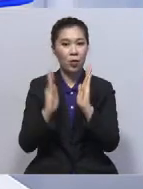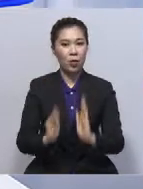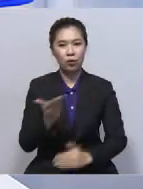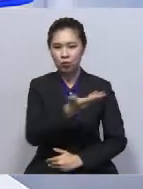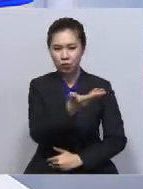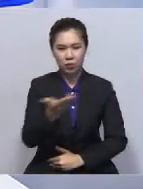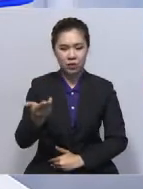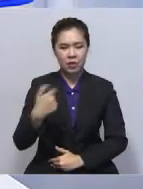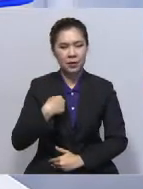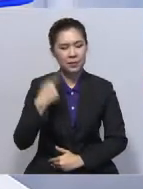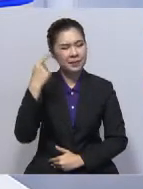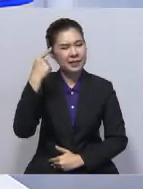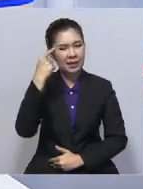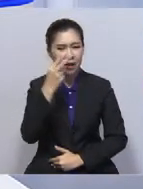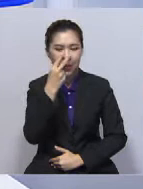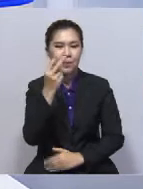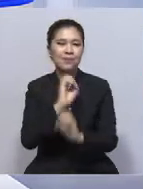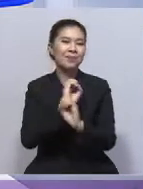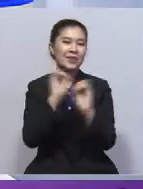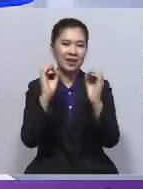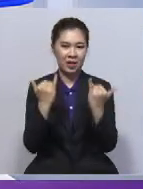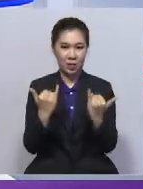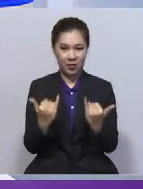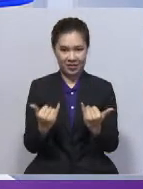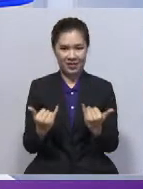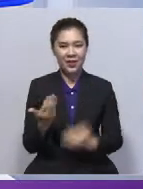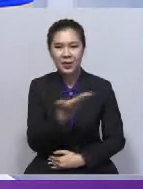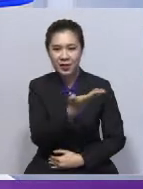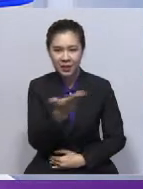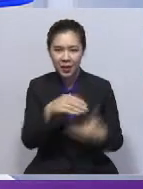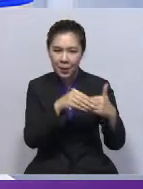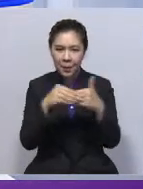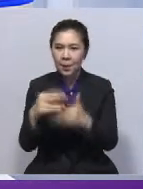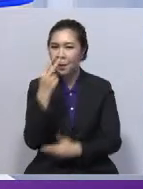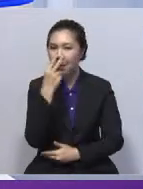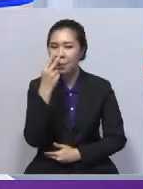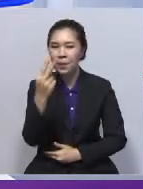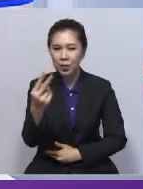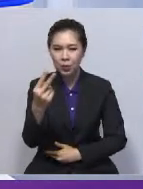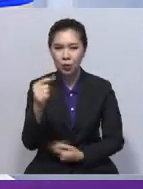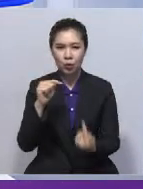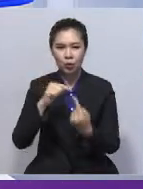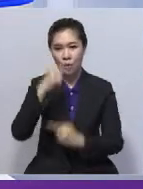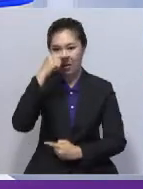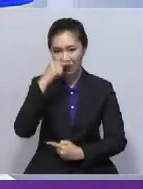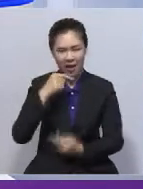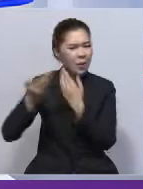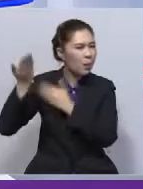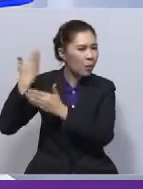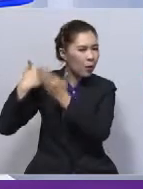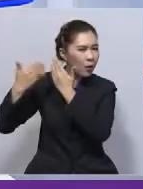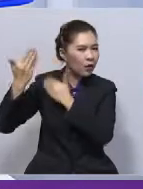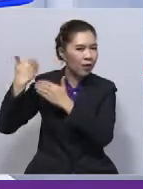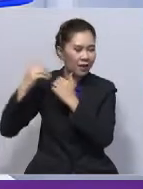ใหม่ก็อาจจะยังไม่ค่อยได้เห็นกันนักนะครับวันนี้จะพาคุณผู้ชมไปเรียนรู้นะครับศิลปหัตถกรรมของไทยที่มีมาตั้ง